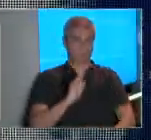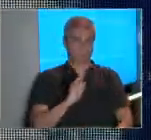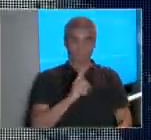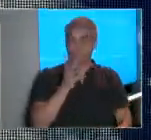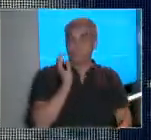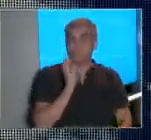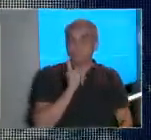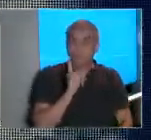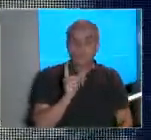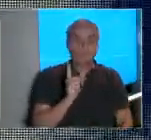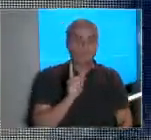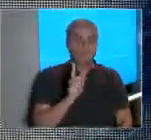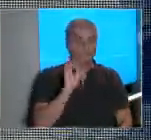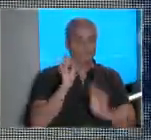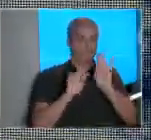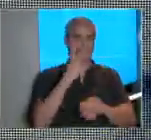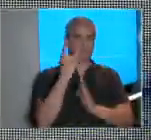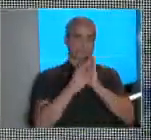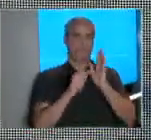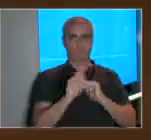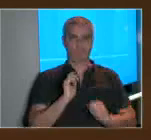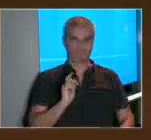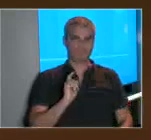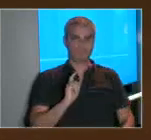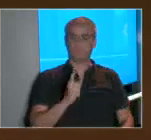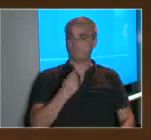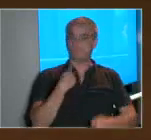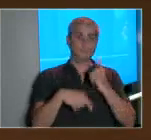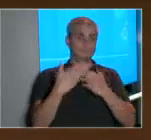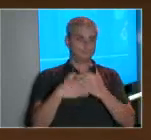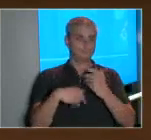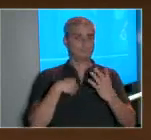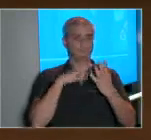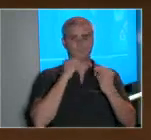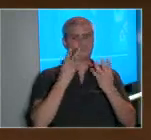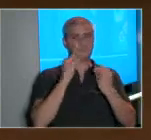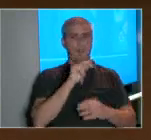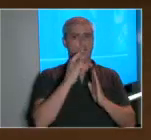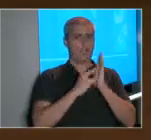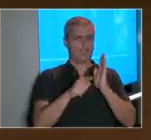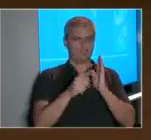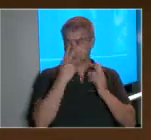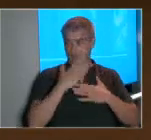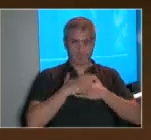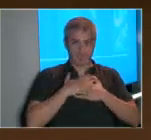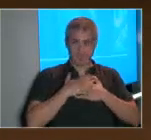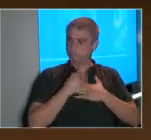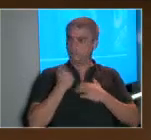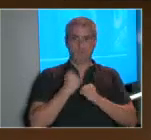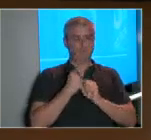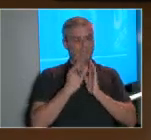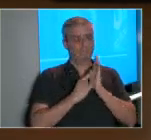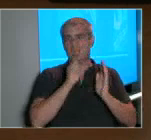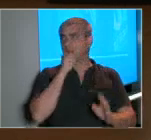אבל במיוחד לאלה המתנגדים לו. בשנים האחרונות עסקתי רבות בחוק. מבחינתי זה מעשה